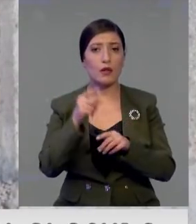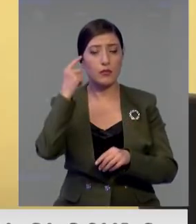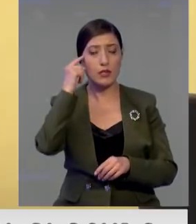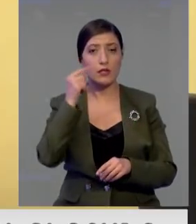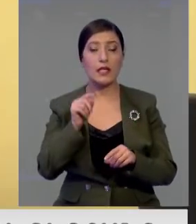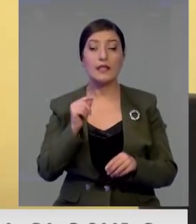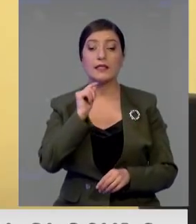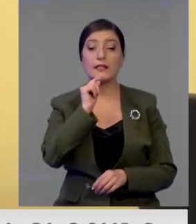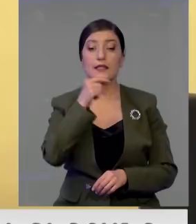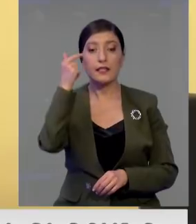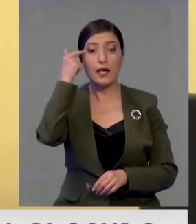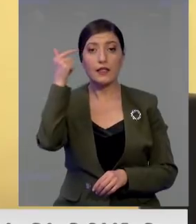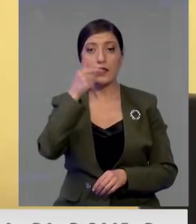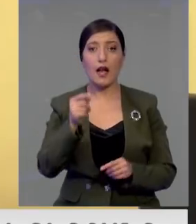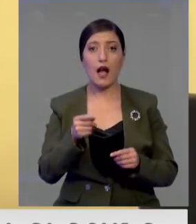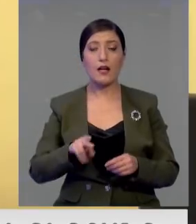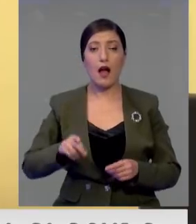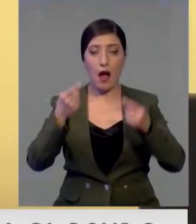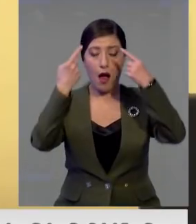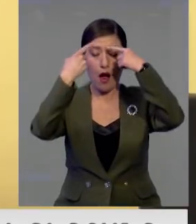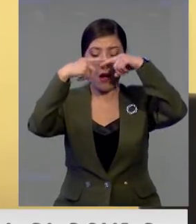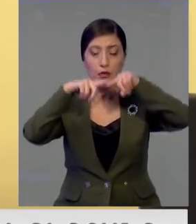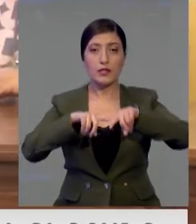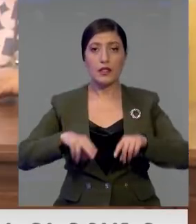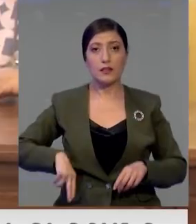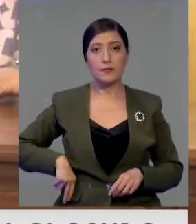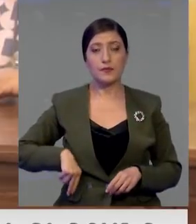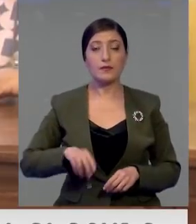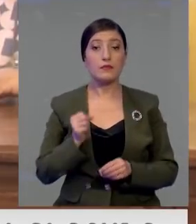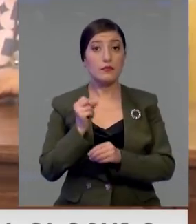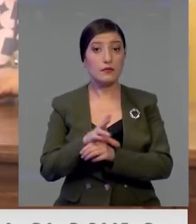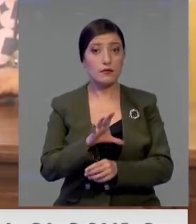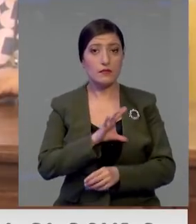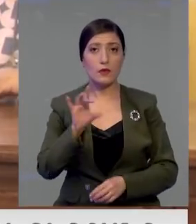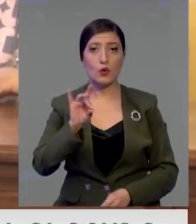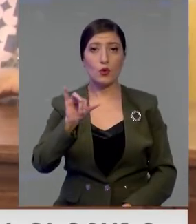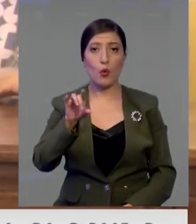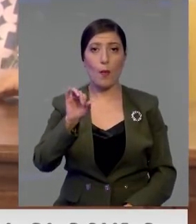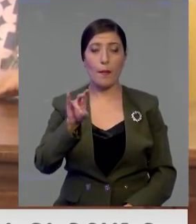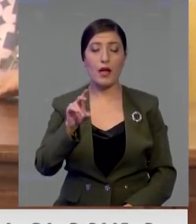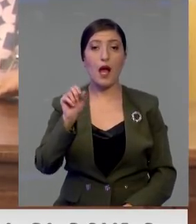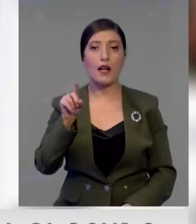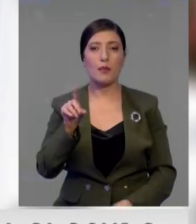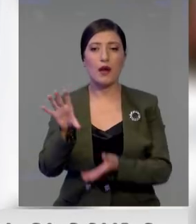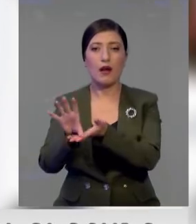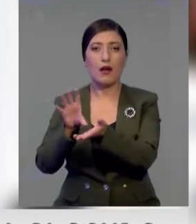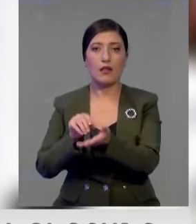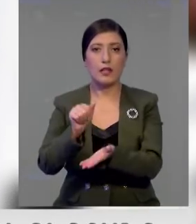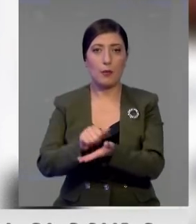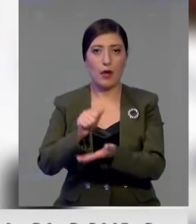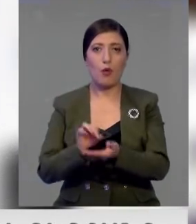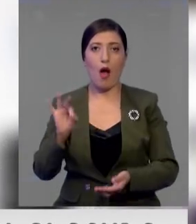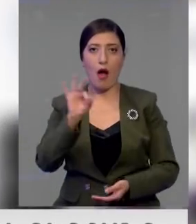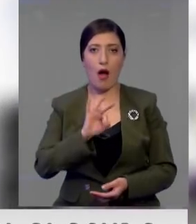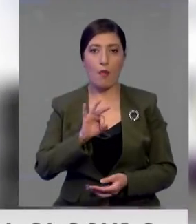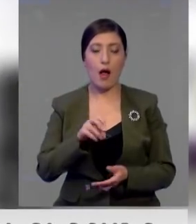համալսարանի ռեկտորի նախկին պաշտոնակատար Ռուբեն Հայրապետյանը, որին հերացրին գիտական աշխատության մի մասնիփր արտատպելու համար,